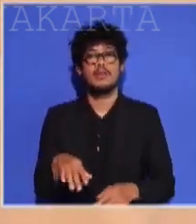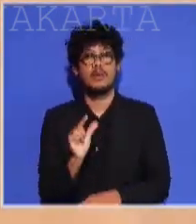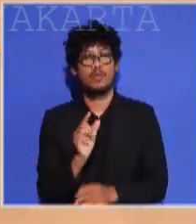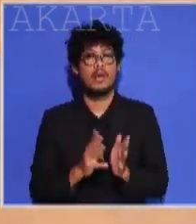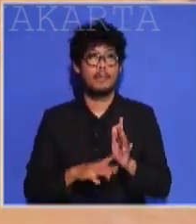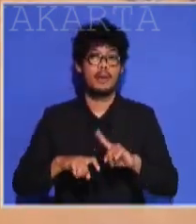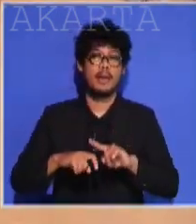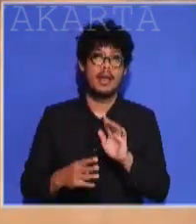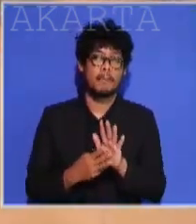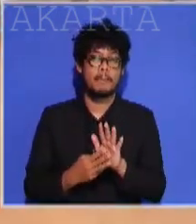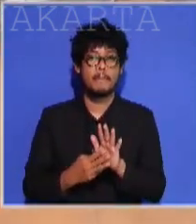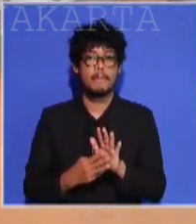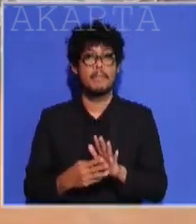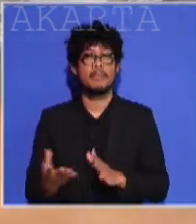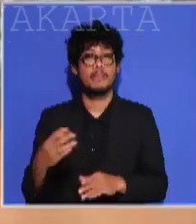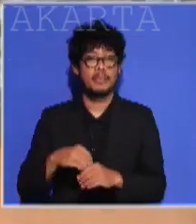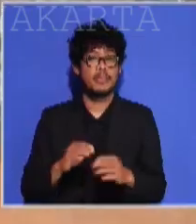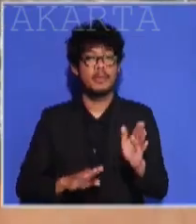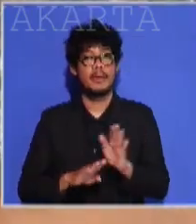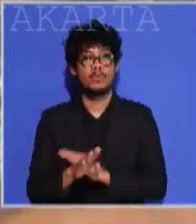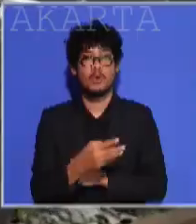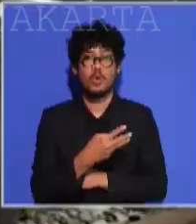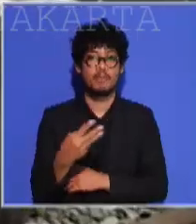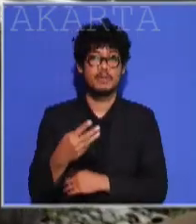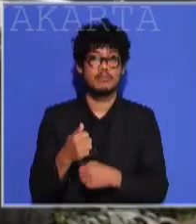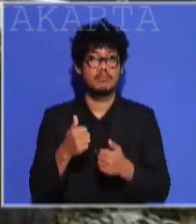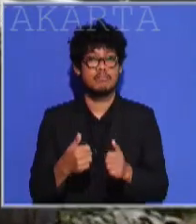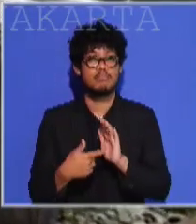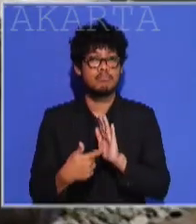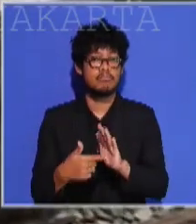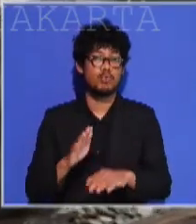yang signifikan terhadap perekonomian, dan memperkenalkan budaya